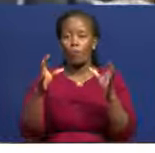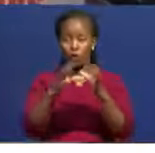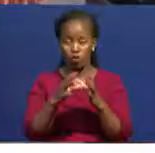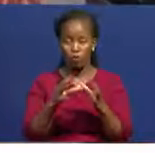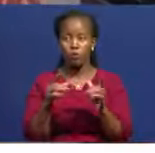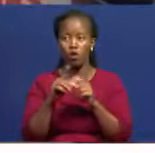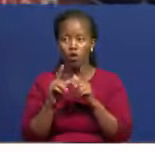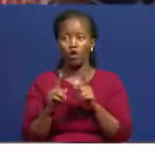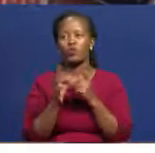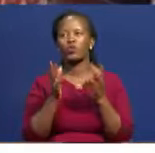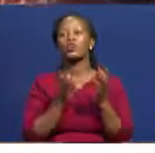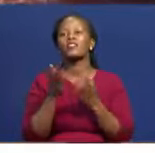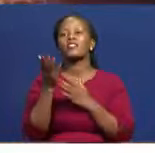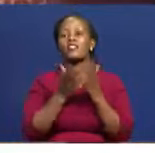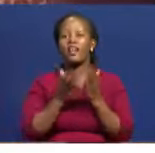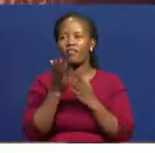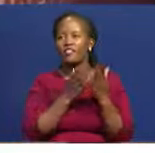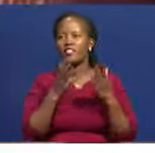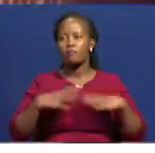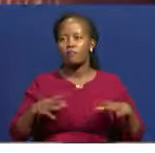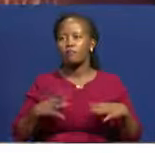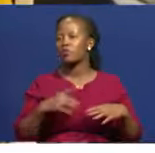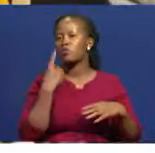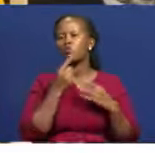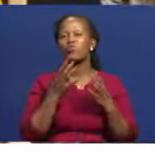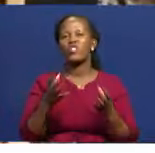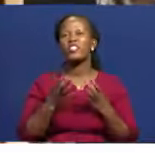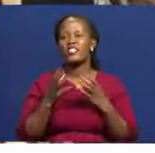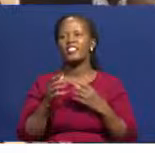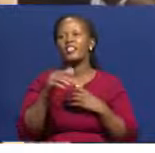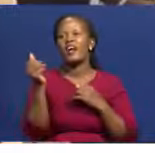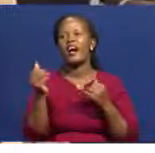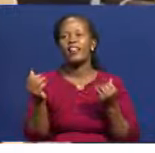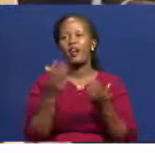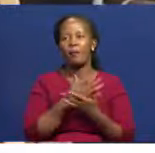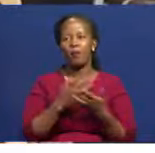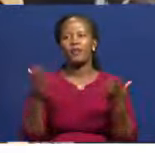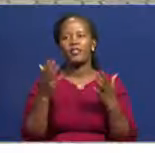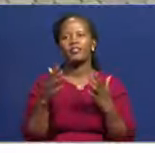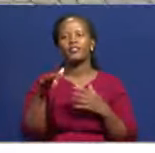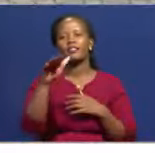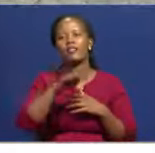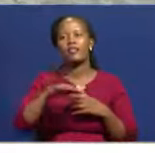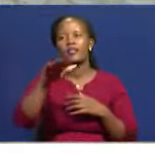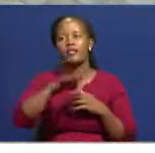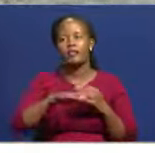lilitoa huduma za kuwapima wanaohitaji viungo mbadala katika jumba la Navnat Baven.